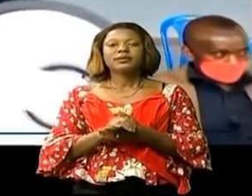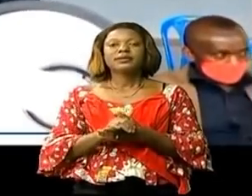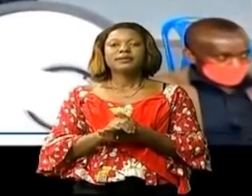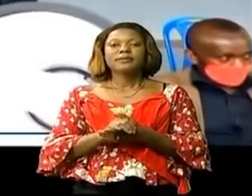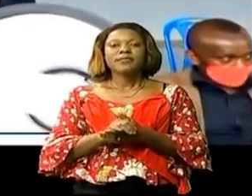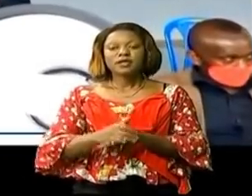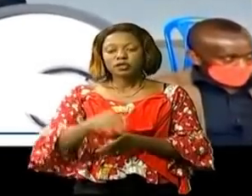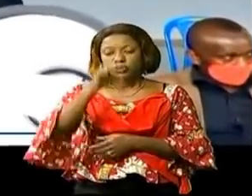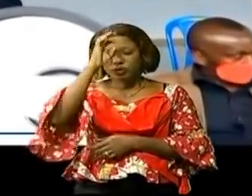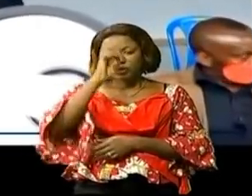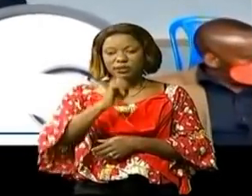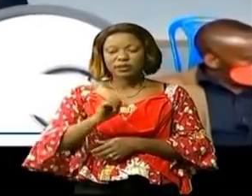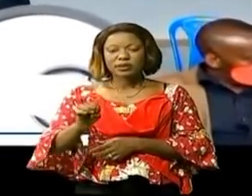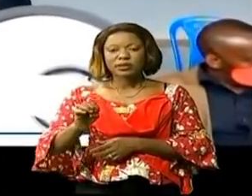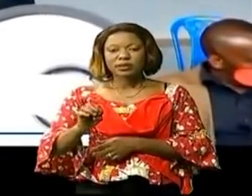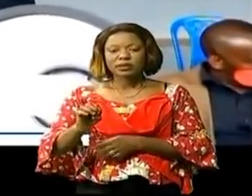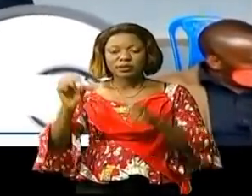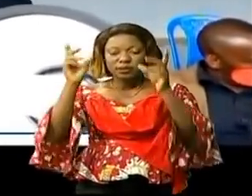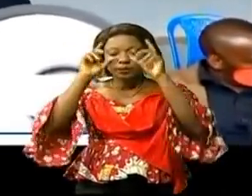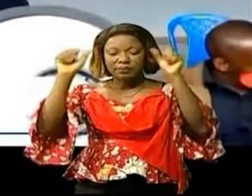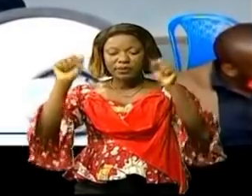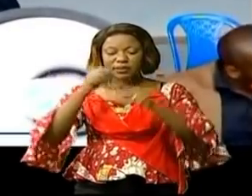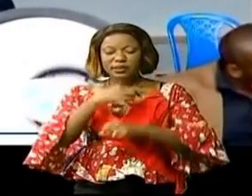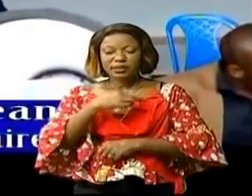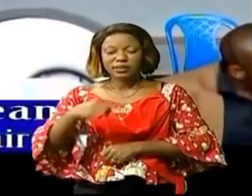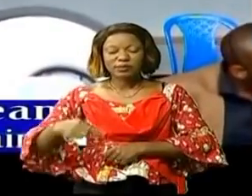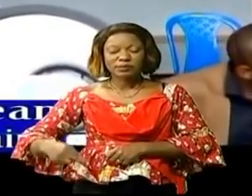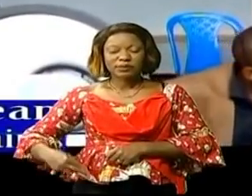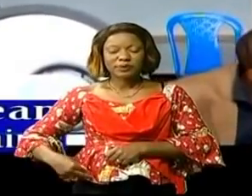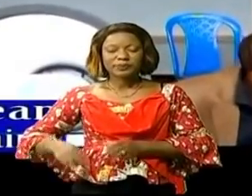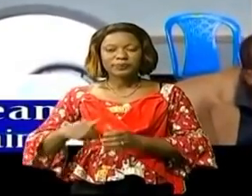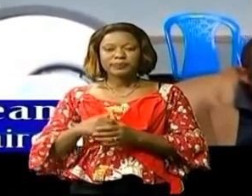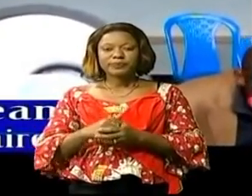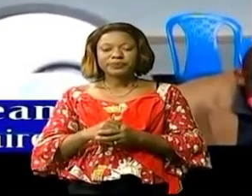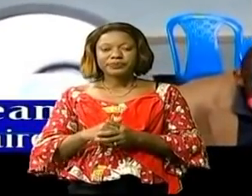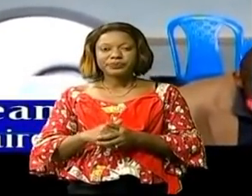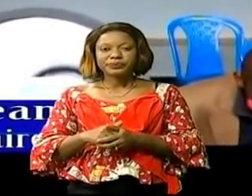Son Excellence, Monsieur le Président de la République,